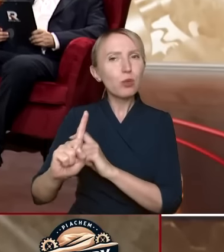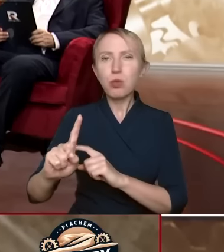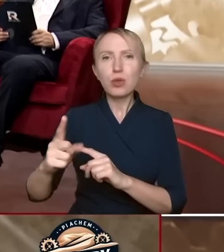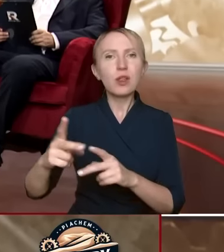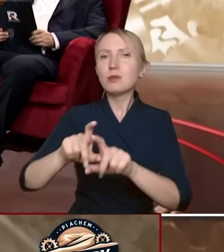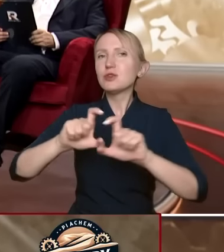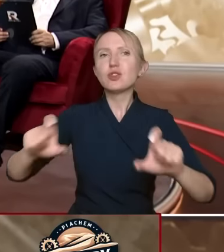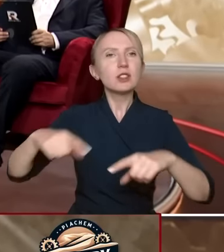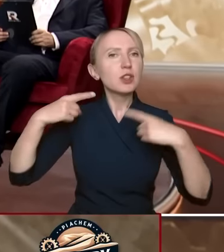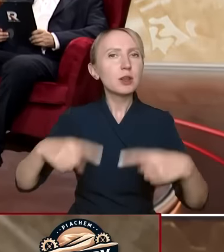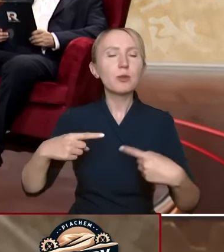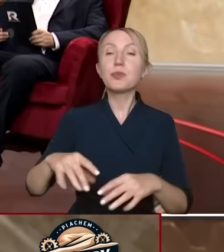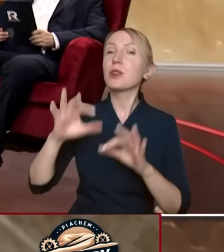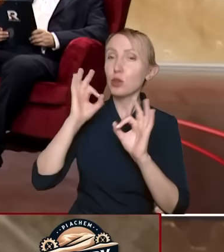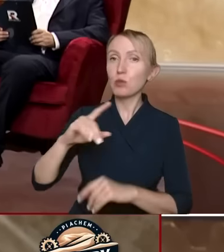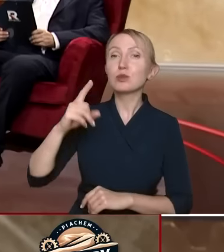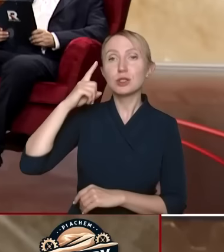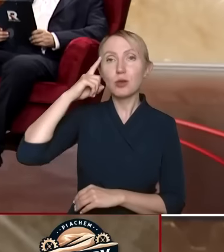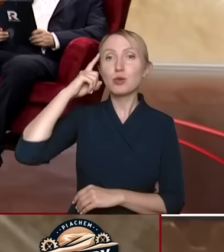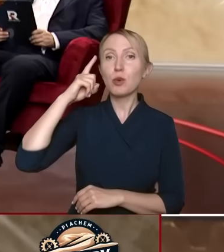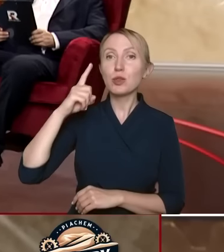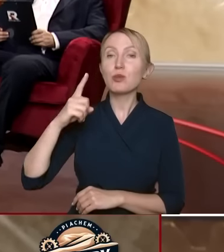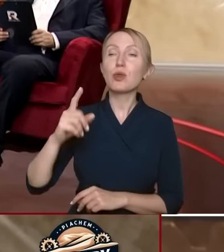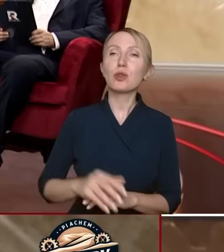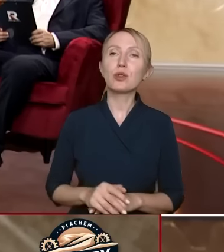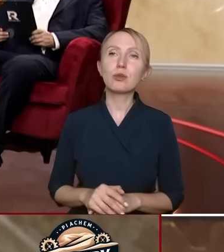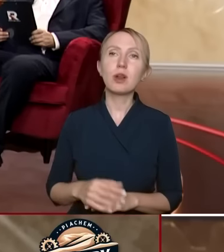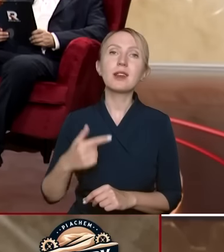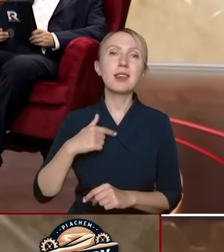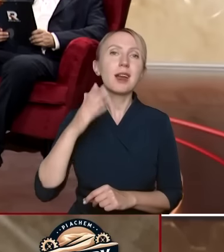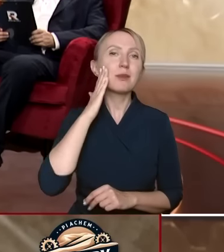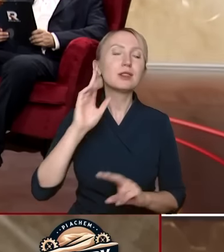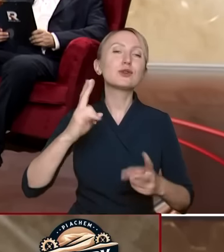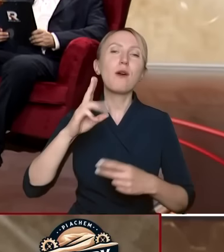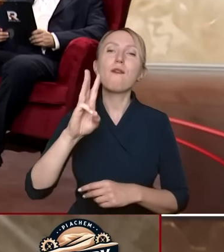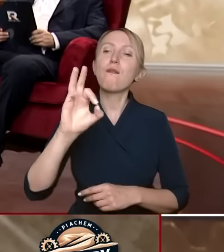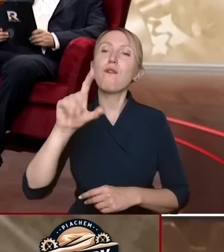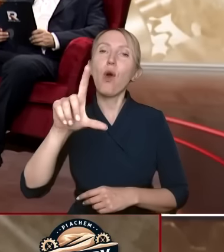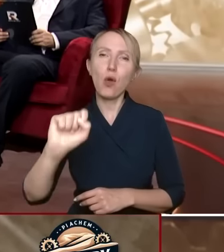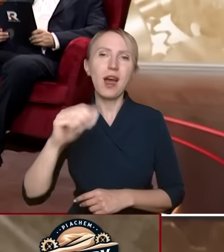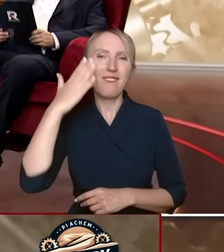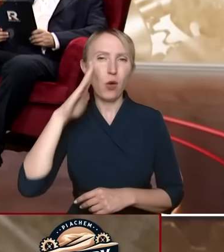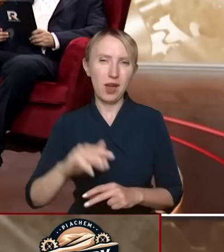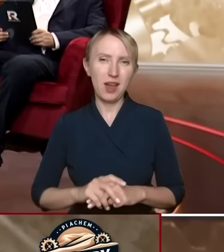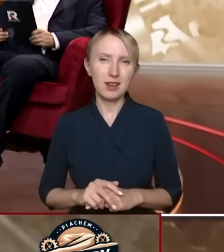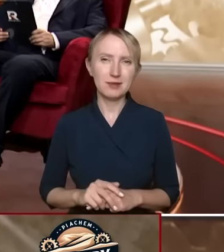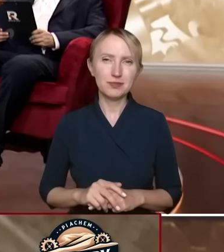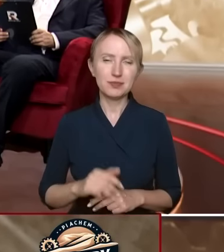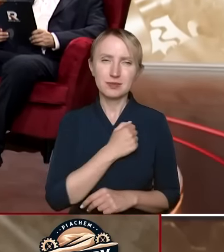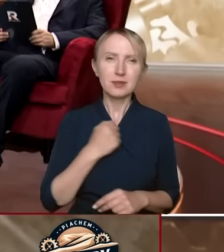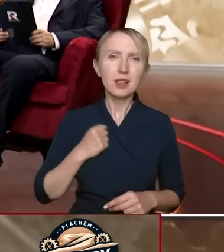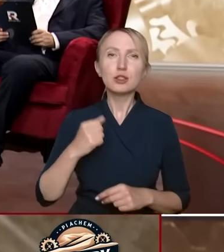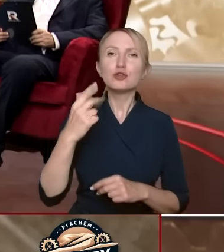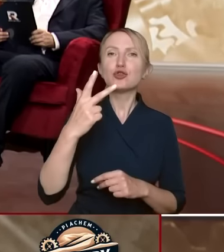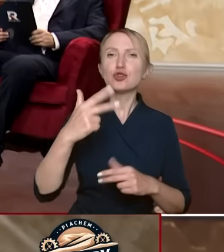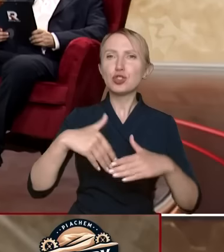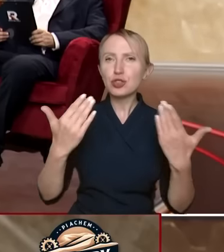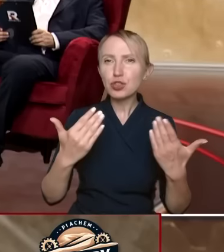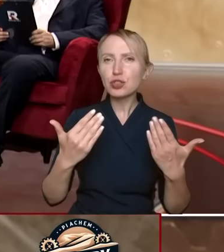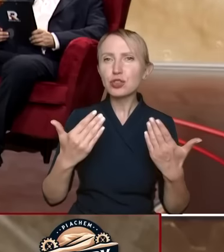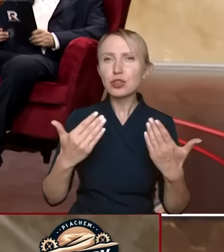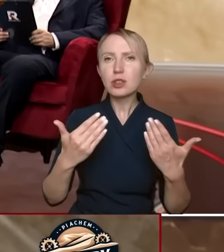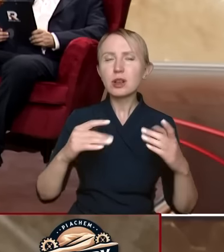Dobrze, że to przypomniałaś, bo to jest... ja jestem mieszkańcem Woli i tam się wychowałem, to w ciągu 3 dni